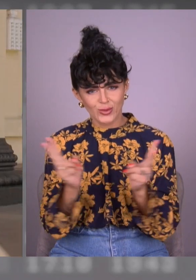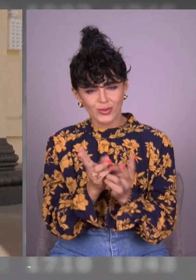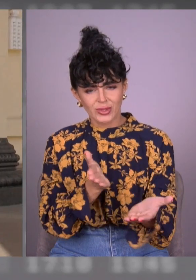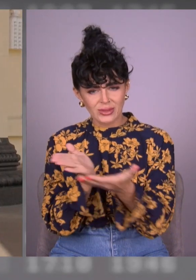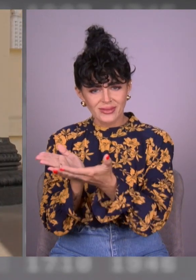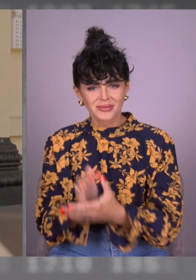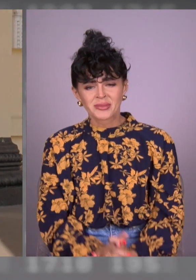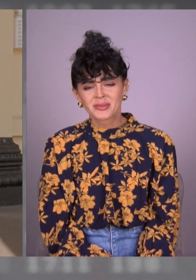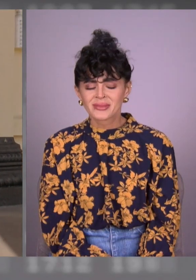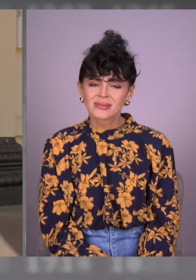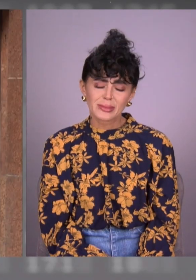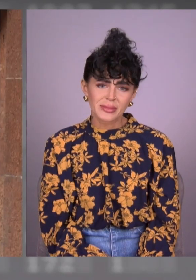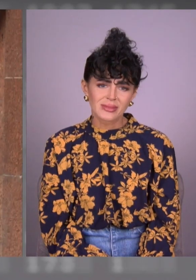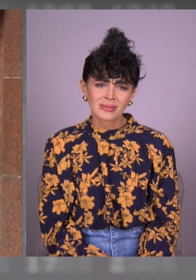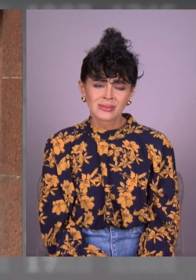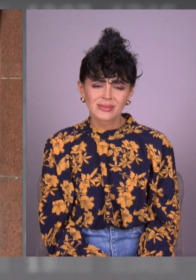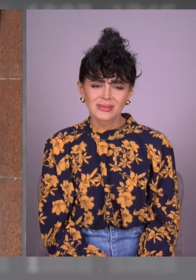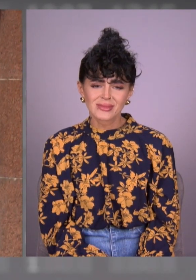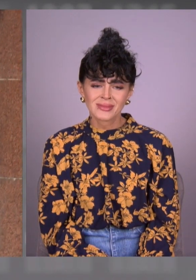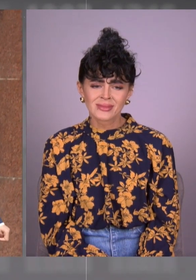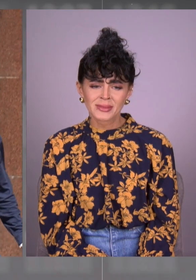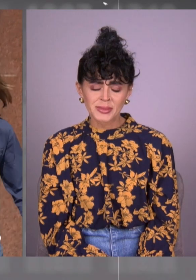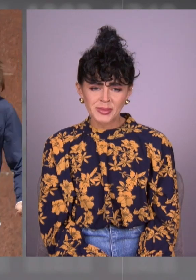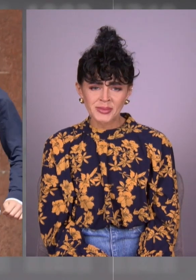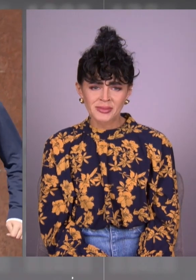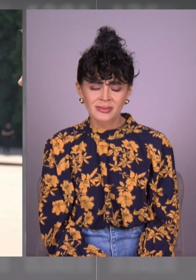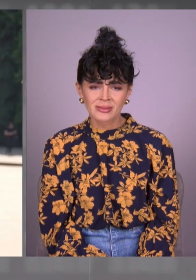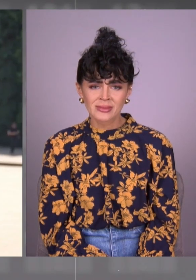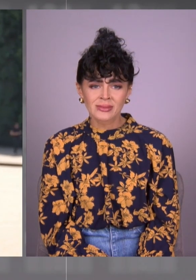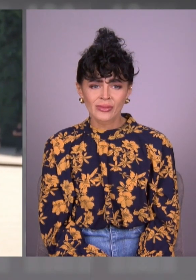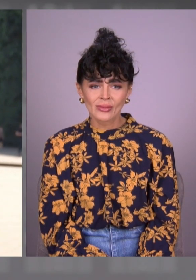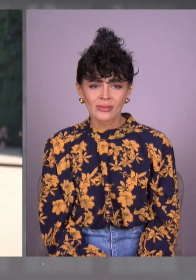Зустрічайте. Я дочекаюсь тебе,